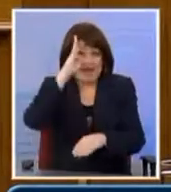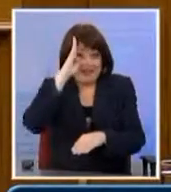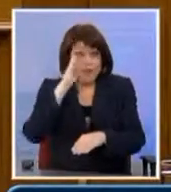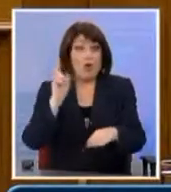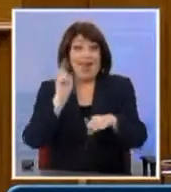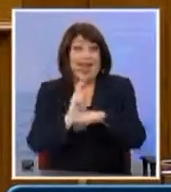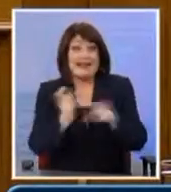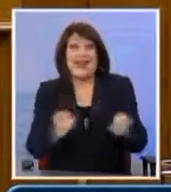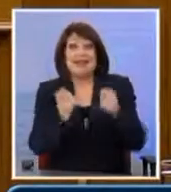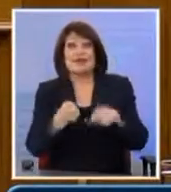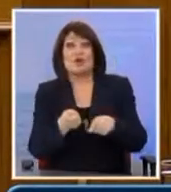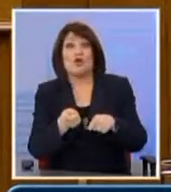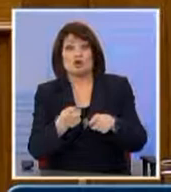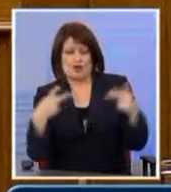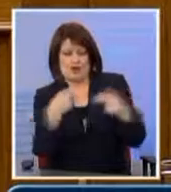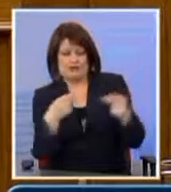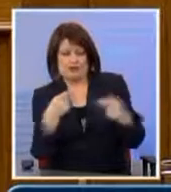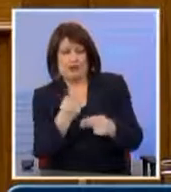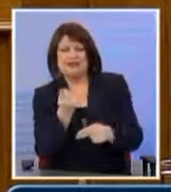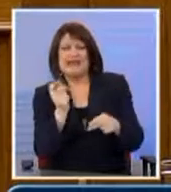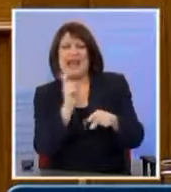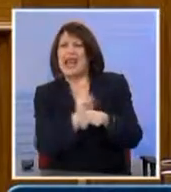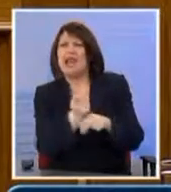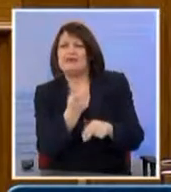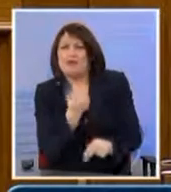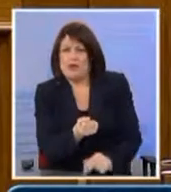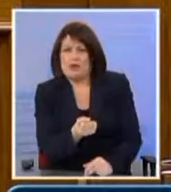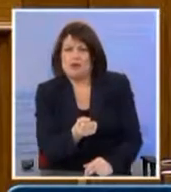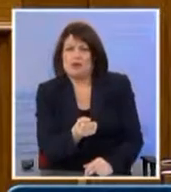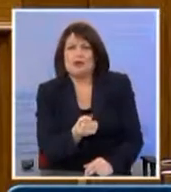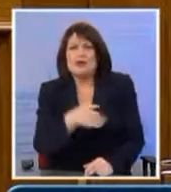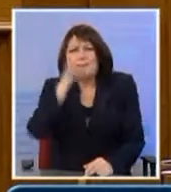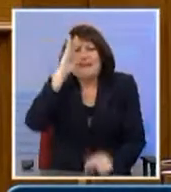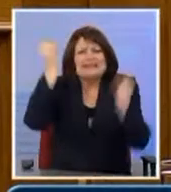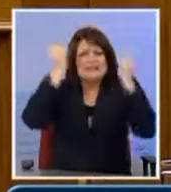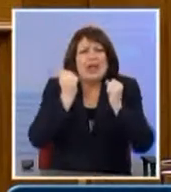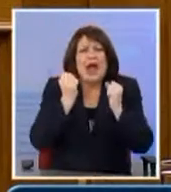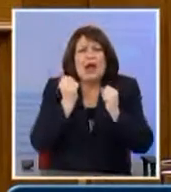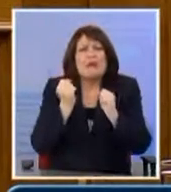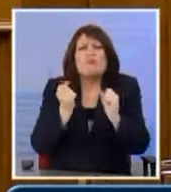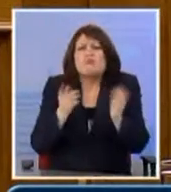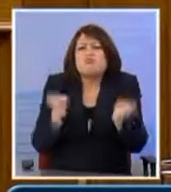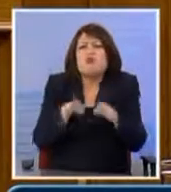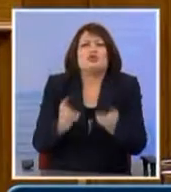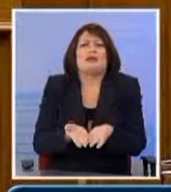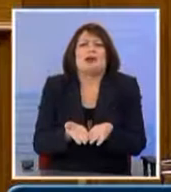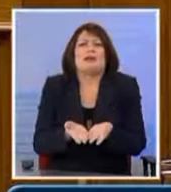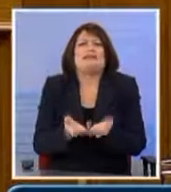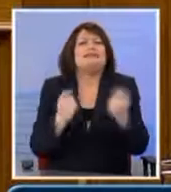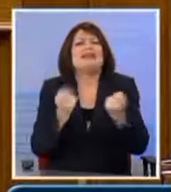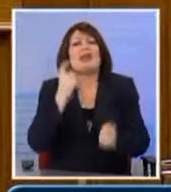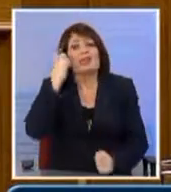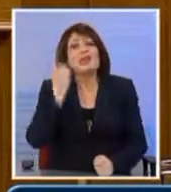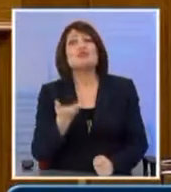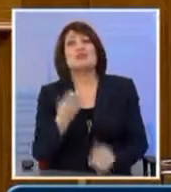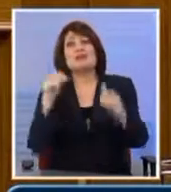Αν κουρέψεις το ενεργητικό, πώς θα καλύψεις το παθητικό? Δεν σκέφτηκε τι σημαίνει αυτό